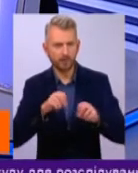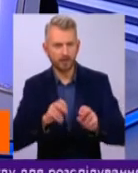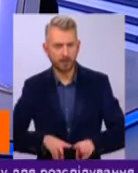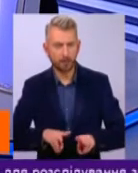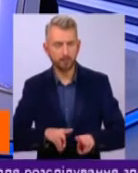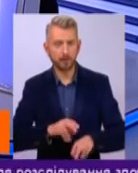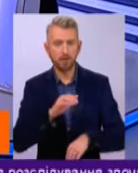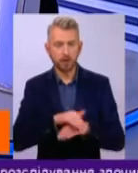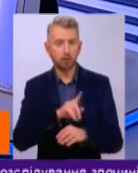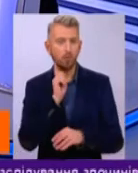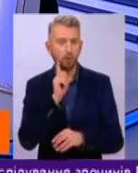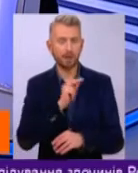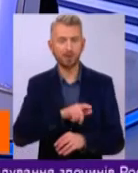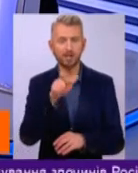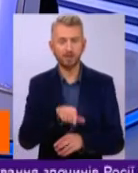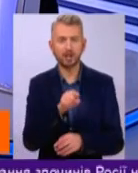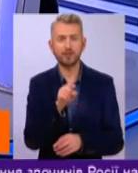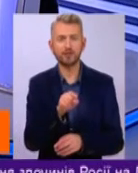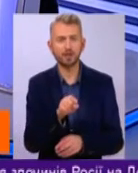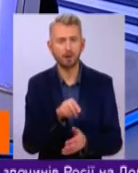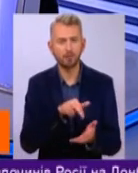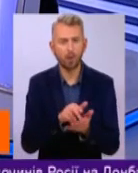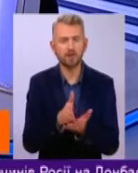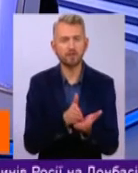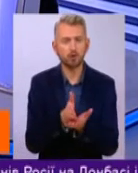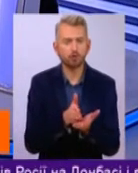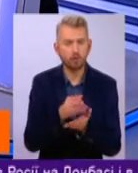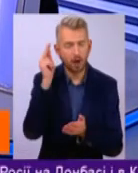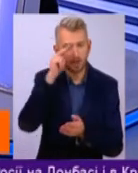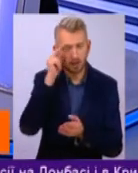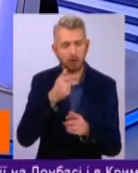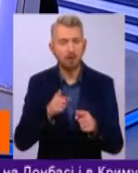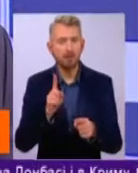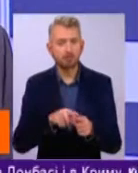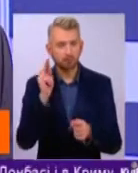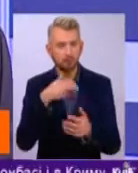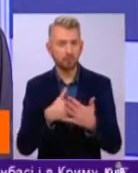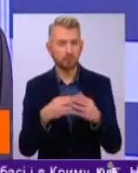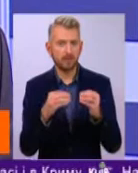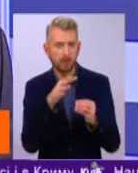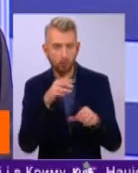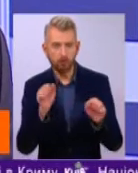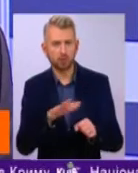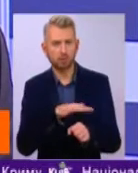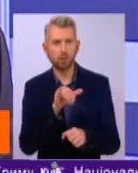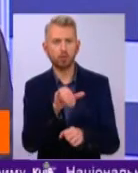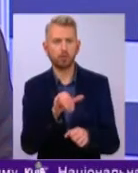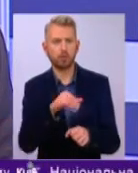фактично молодий працівник, він проходив стажування, і це стажування могло проходити навіть до 10 років в таких вже